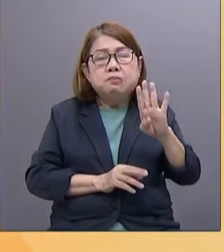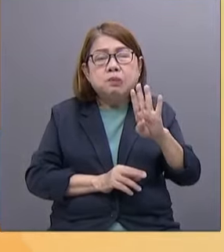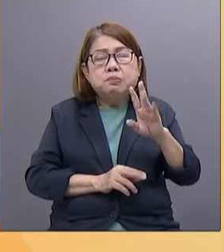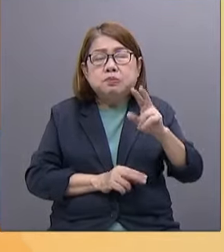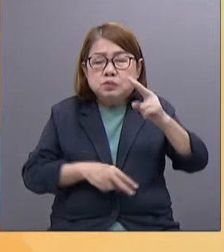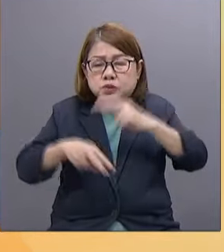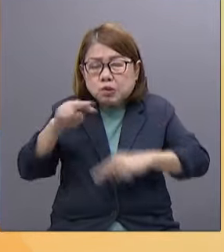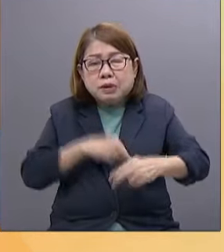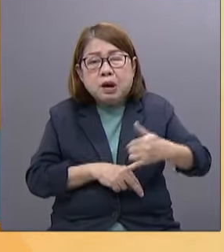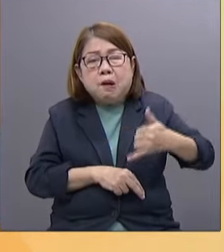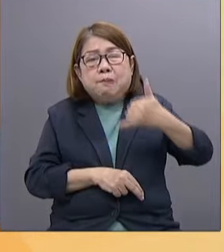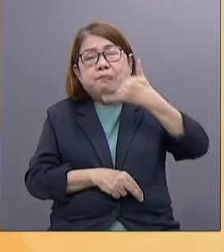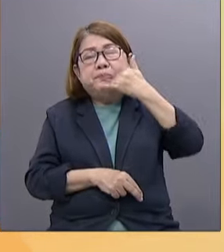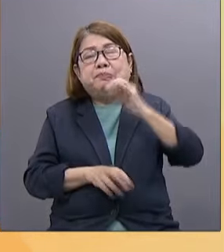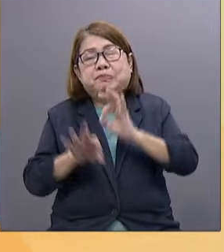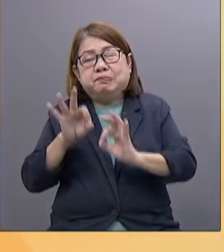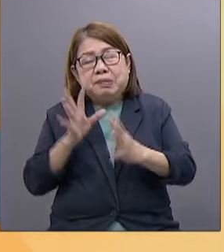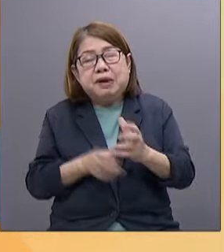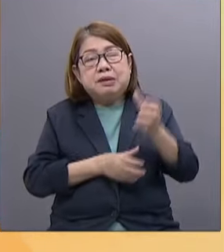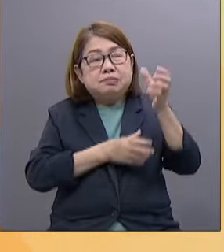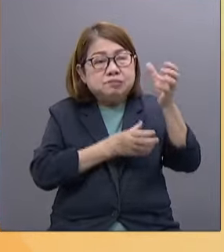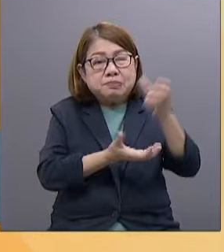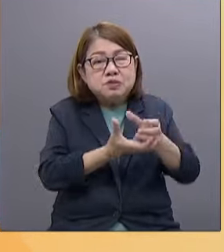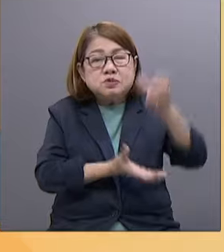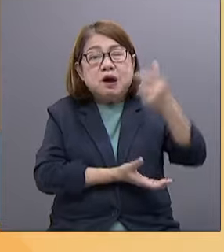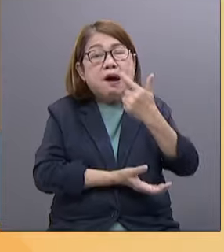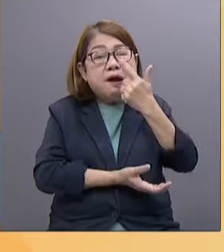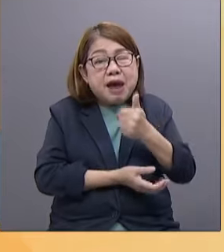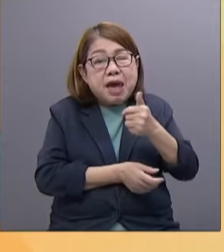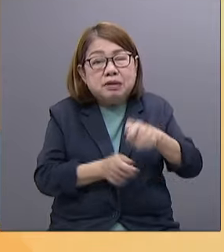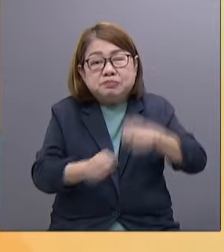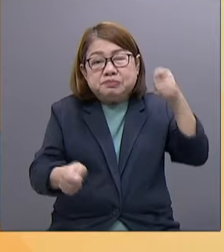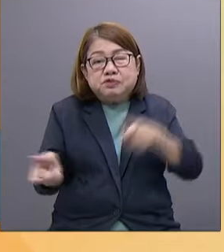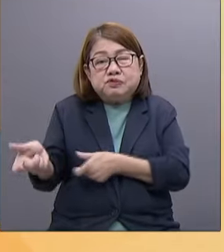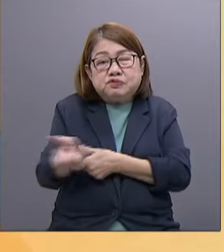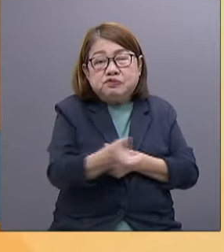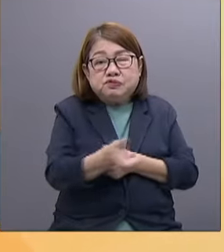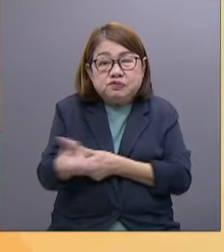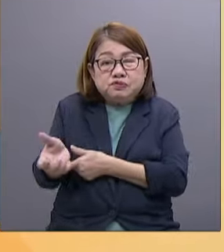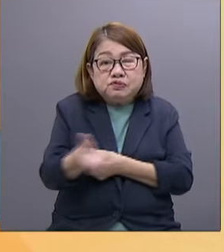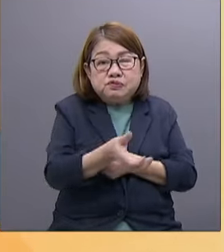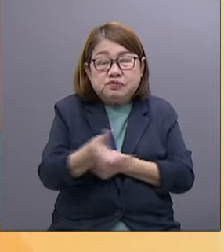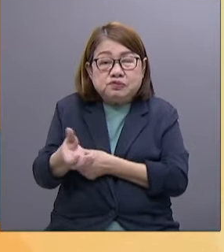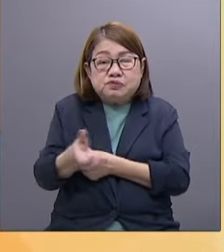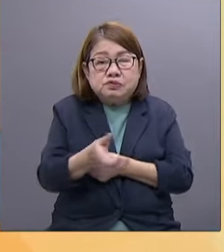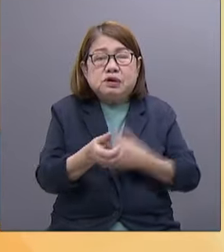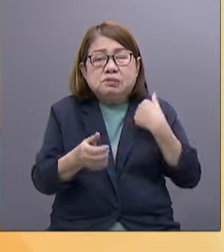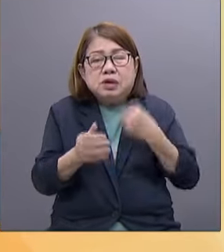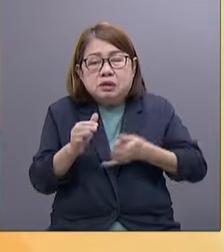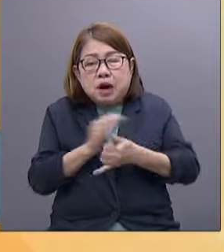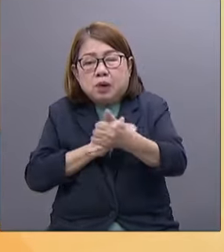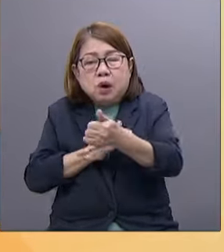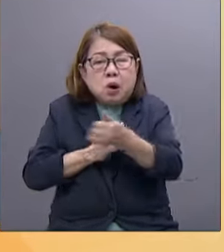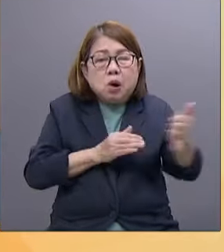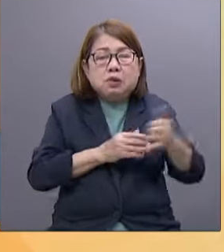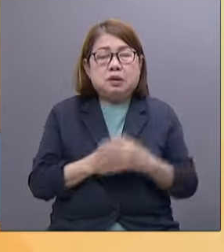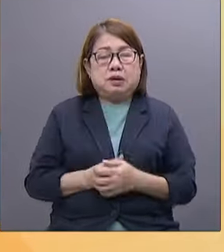ไหม้นะครับหรือว่าถังดับเพลิงนะครับทางเข้าออกนะครับทางเดินทางหนวิไฟเป็นต้นนะครับต้องมีครับคในเบื้องต้นคืออาจารย์มอง